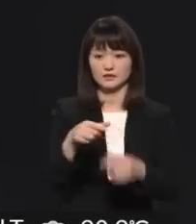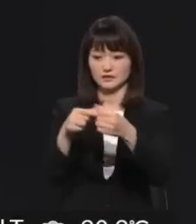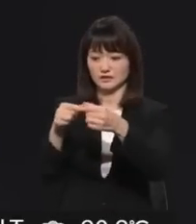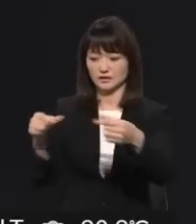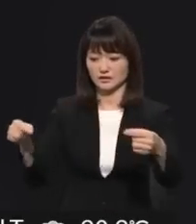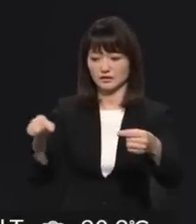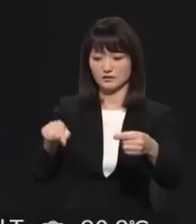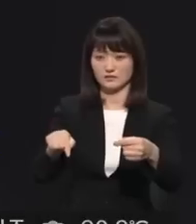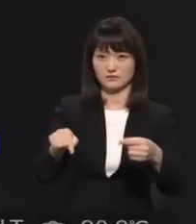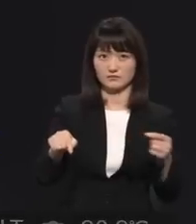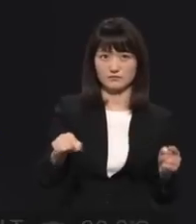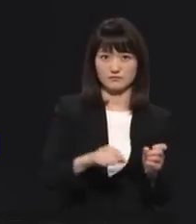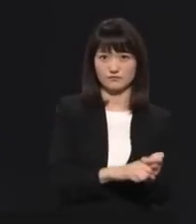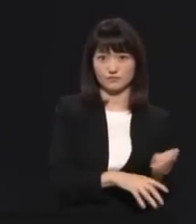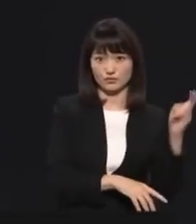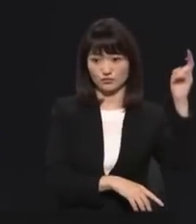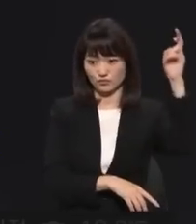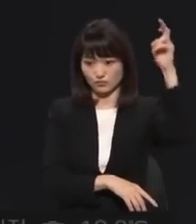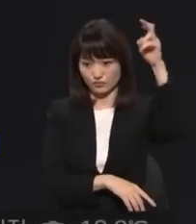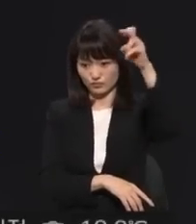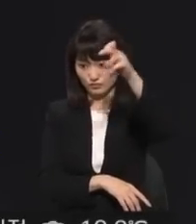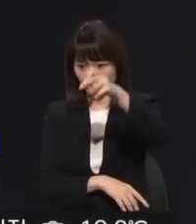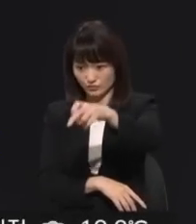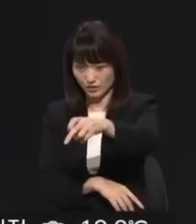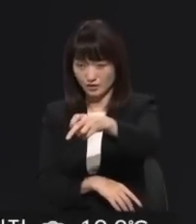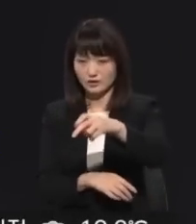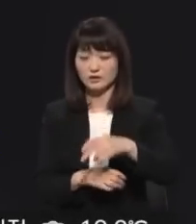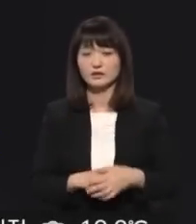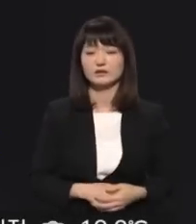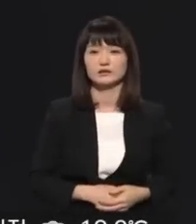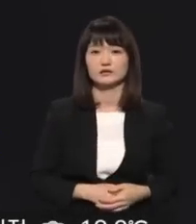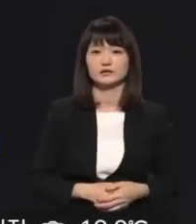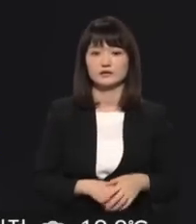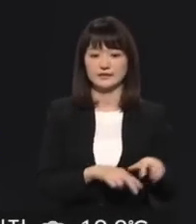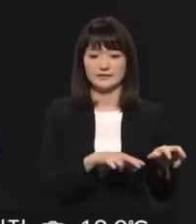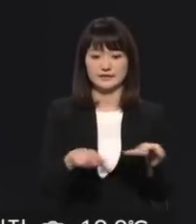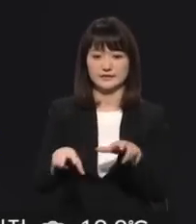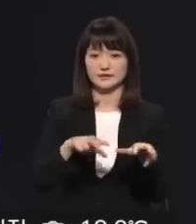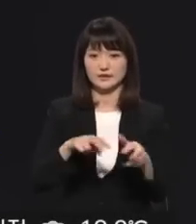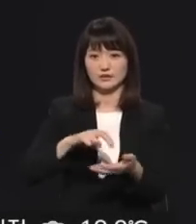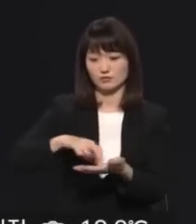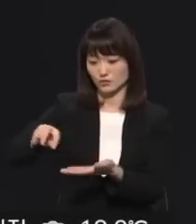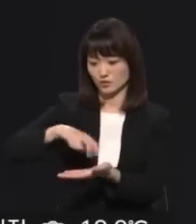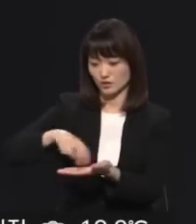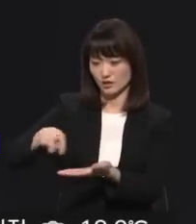그때 J-ALERT을 가동시키고 신속하게 문자메시지 등으로 이 대피를 하게 되는 모습들이